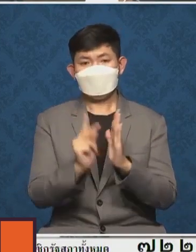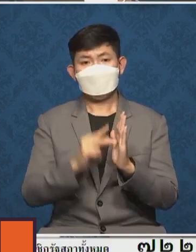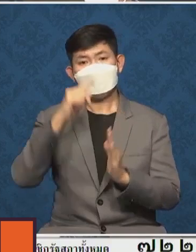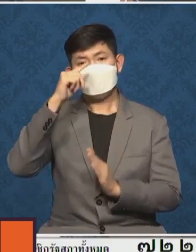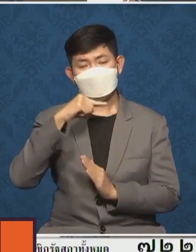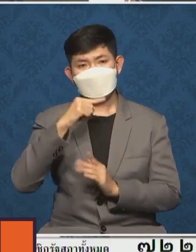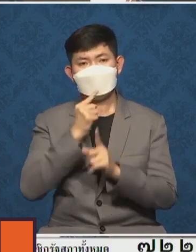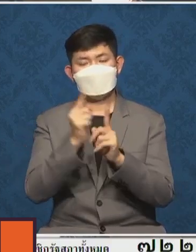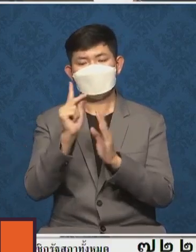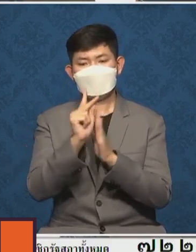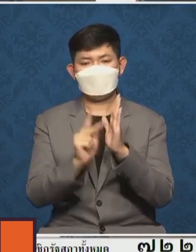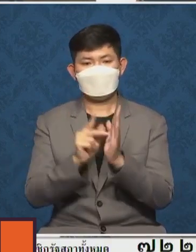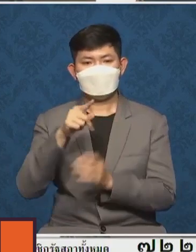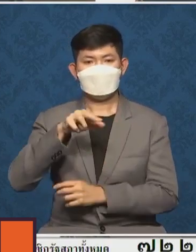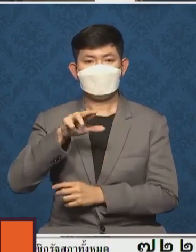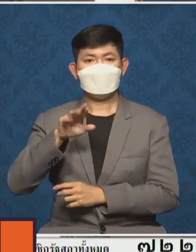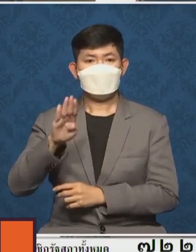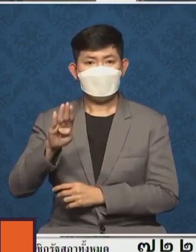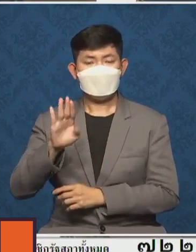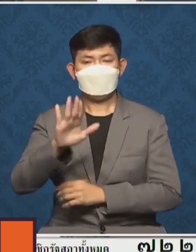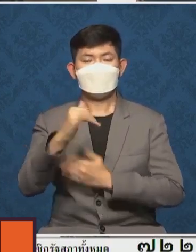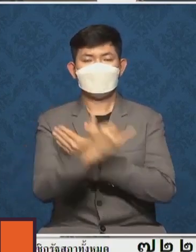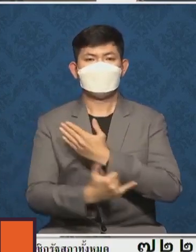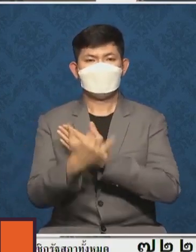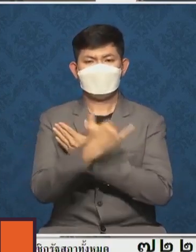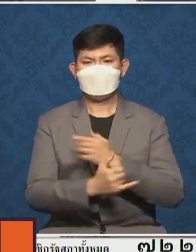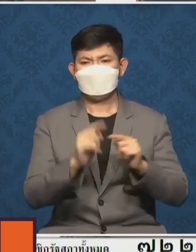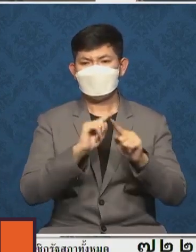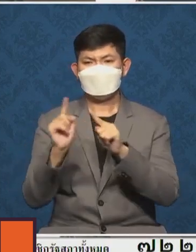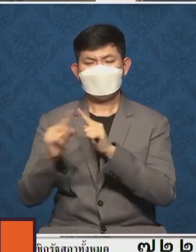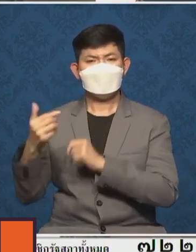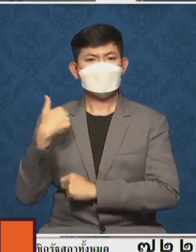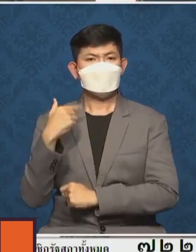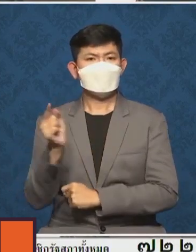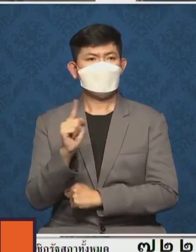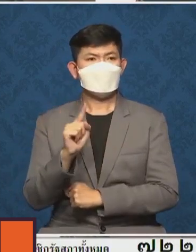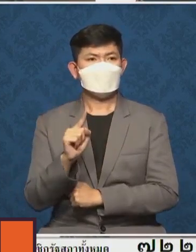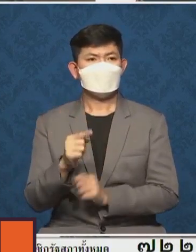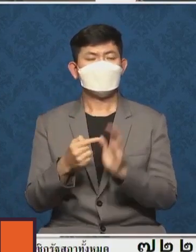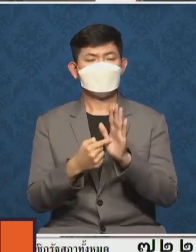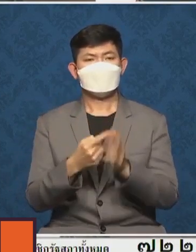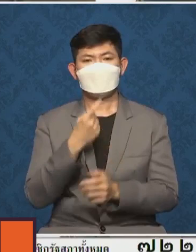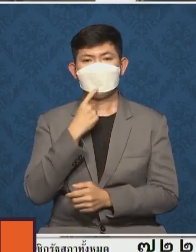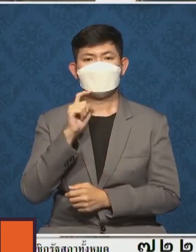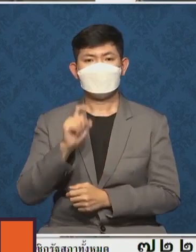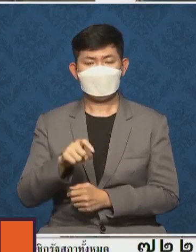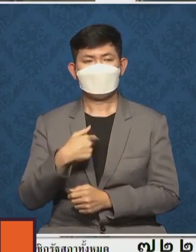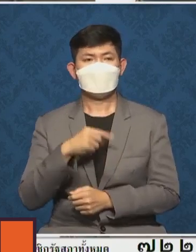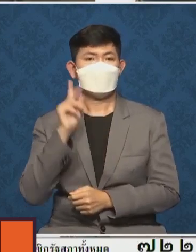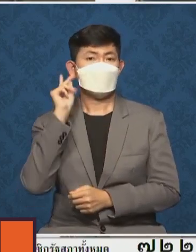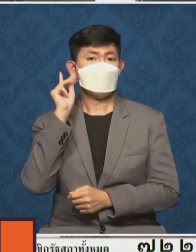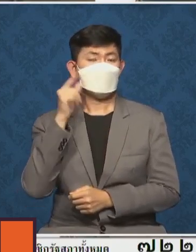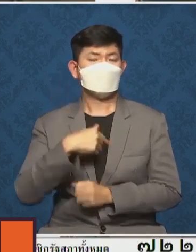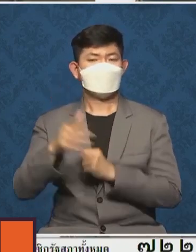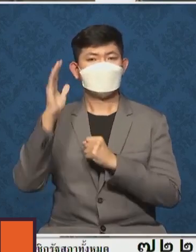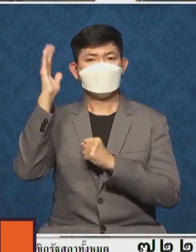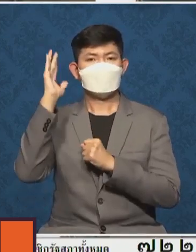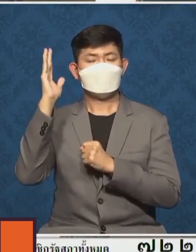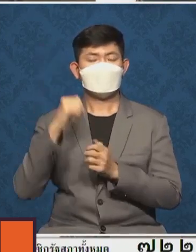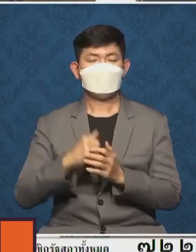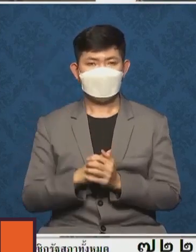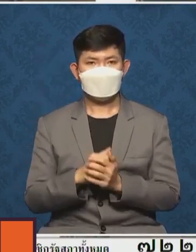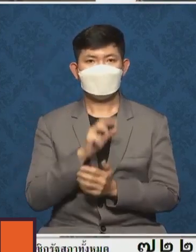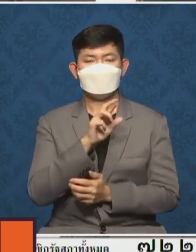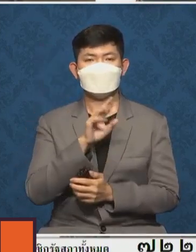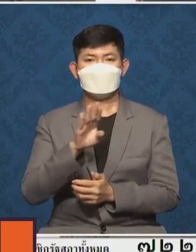พระราชบัญญัติฉบับนี้ในต่างประเทศหลายๆประเทศครับนอกเหนือจากประเทศฟินแลนด์ตามหน้าข่าวที่ผมอภิปรายไปก่อนหน้านี้ได้ใช้ระบ